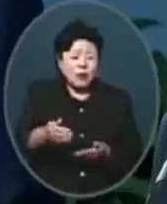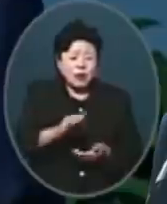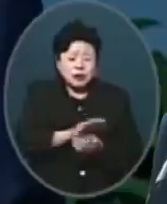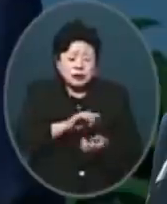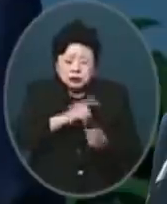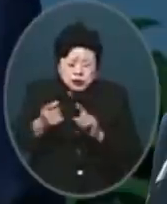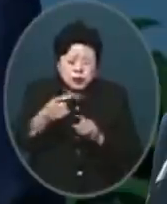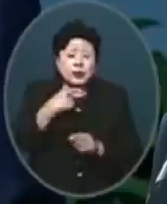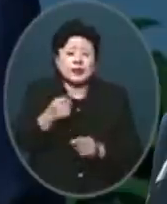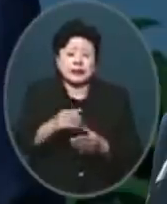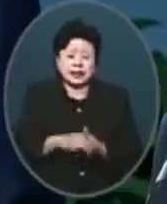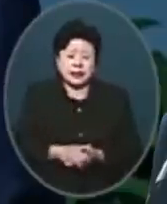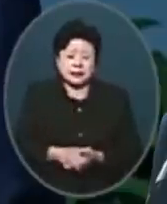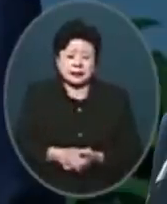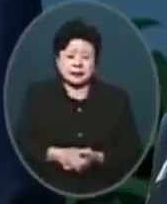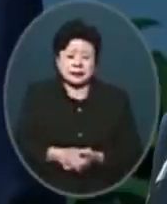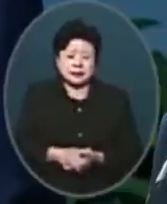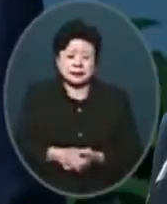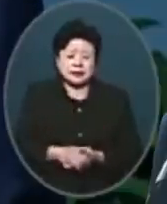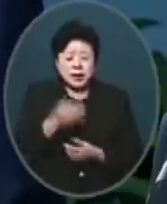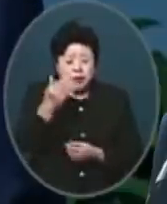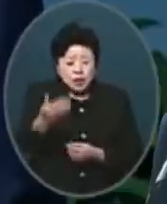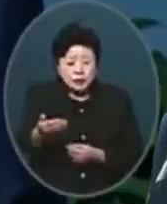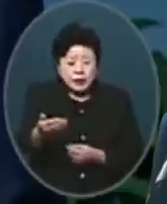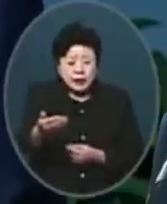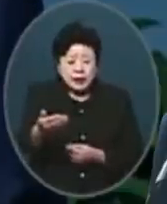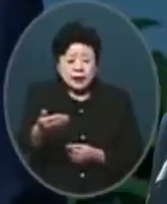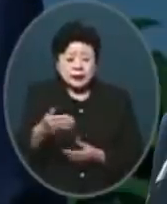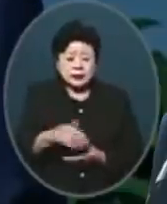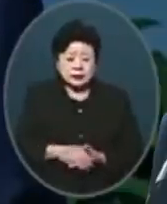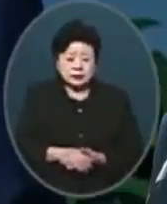치료하기를 원하시는 것입니다. 여러분의